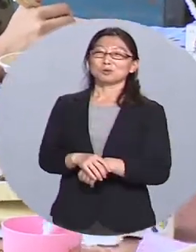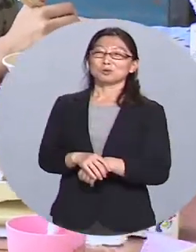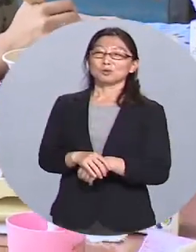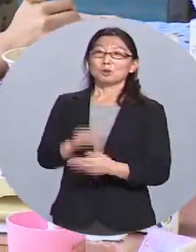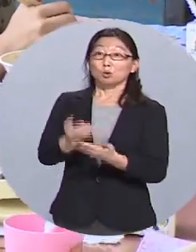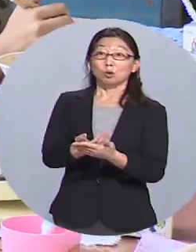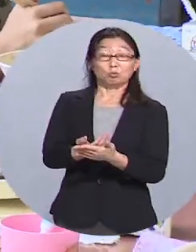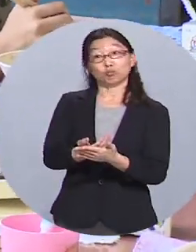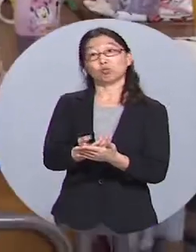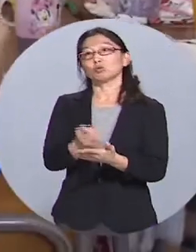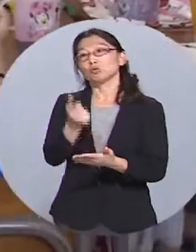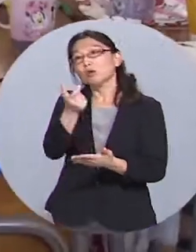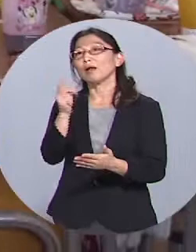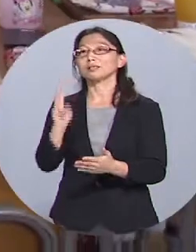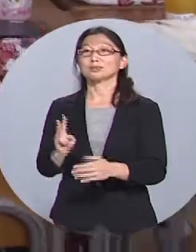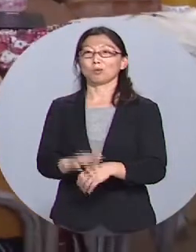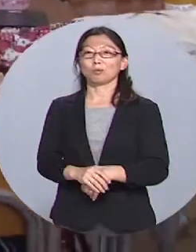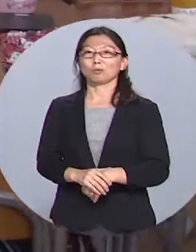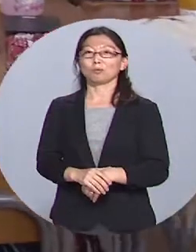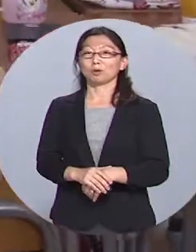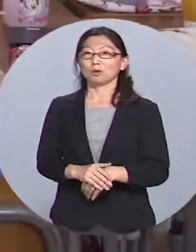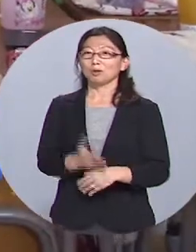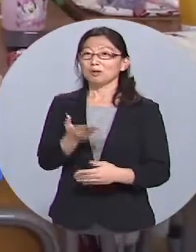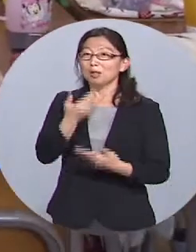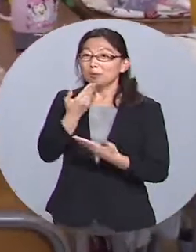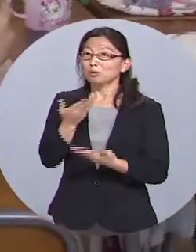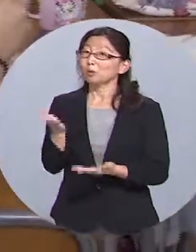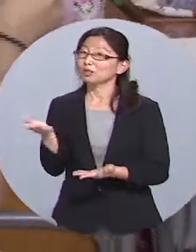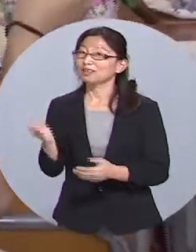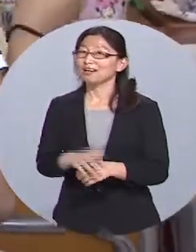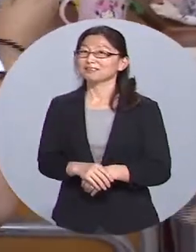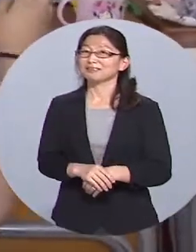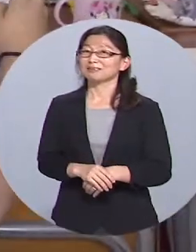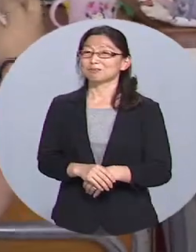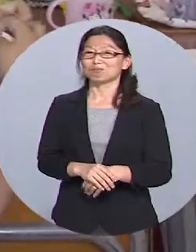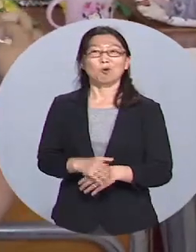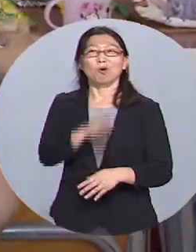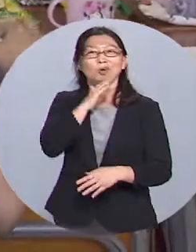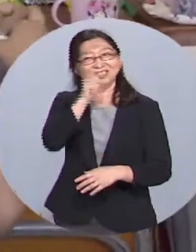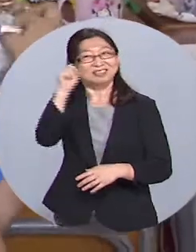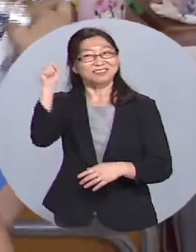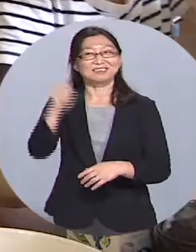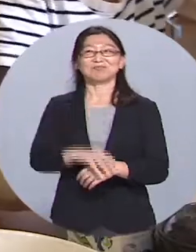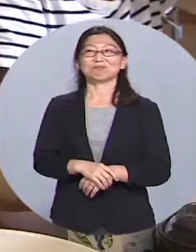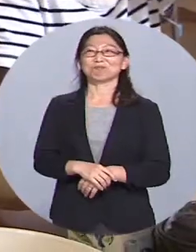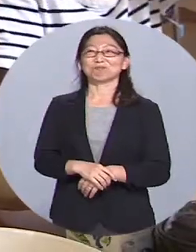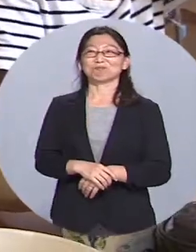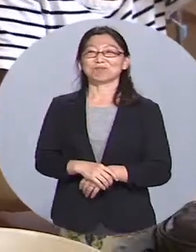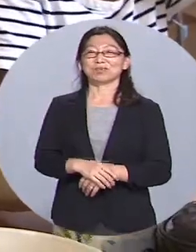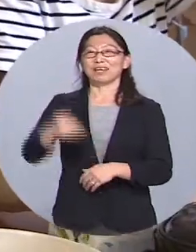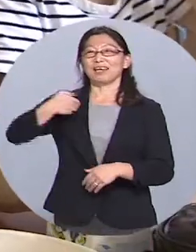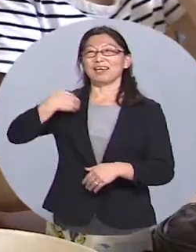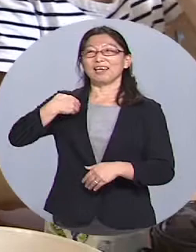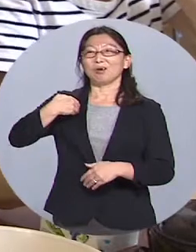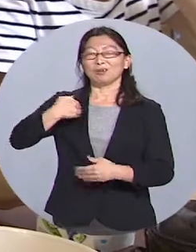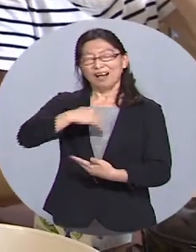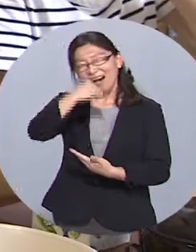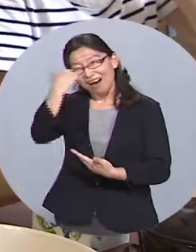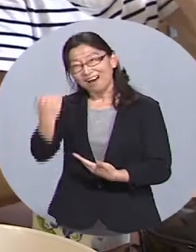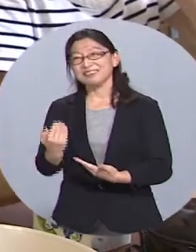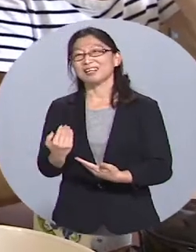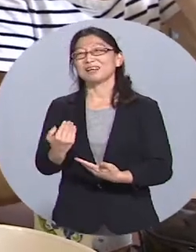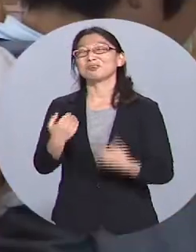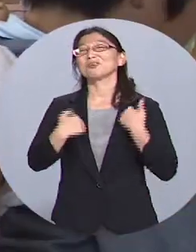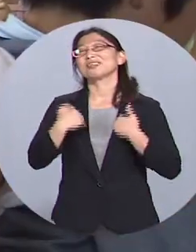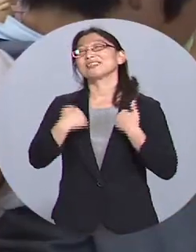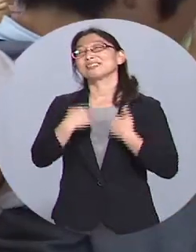よ。 小瀬小学校の給食はどうですか？ いやもう最高っす。 栄養がとっても取れるから嬉